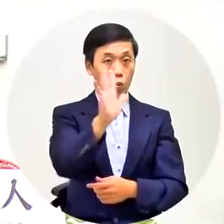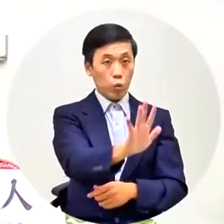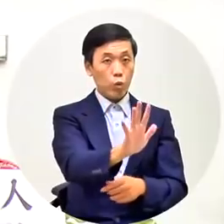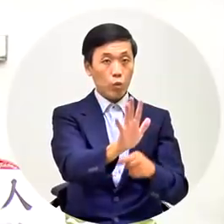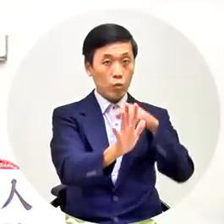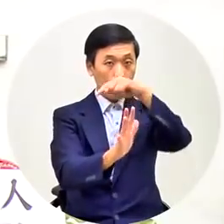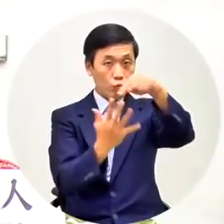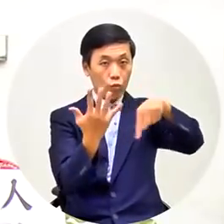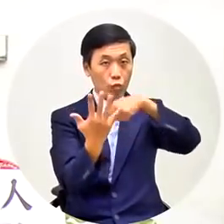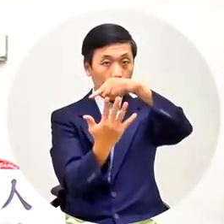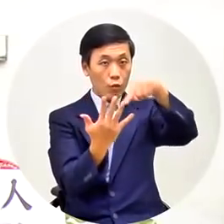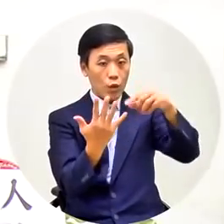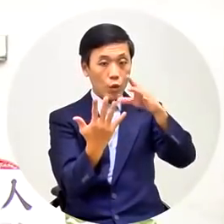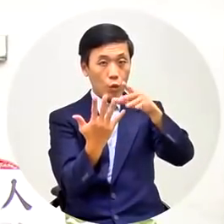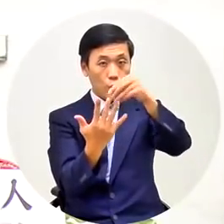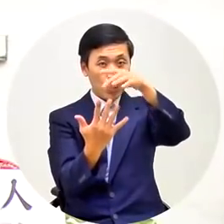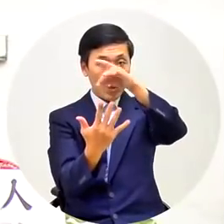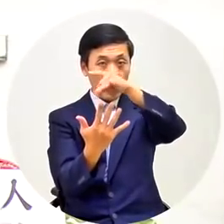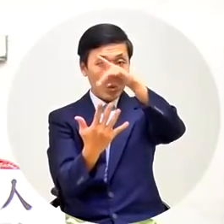来，议长，请。